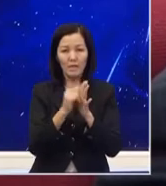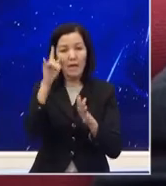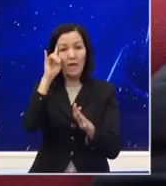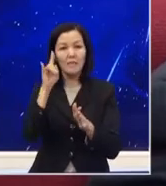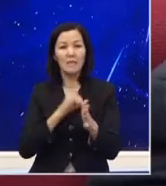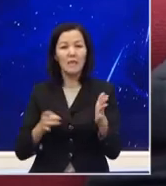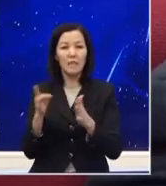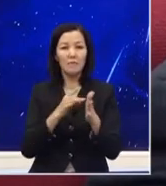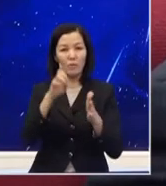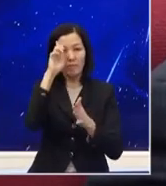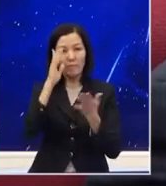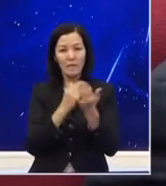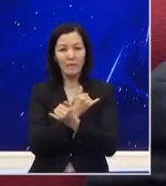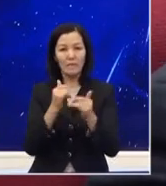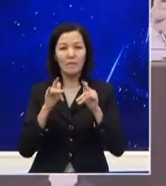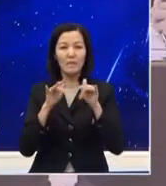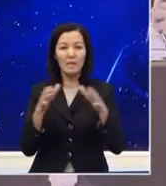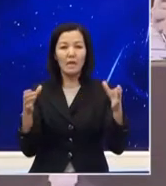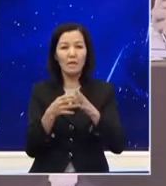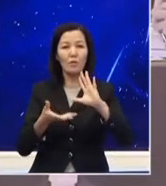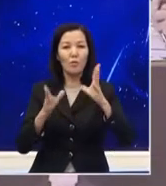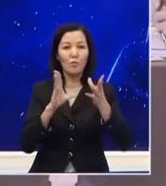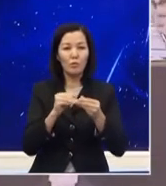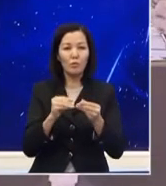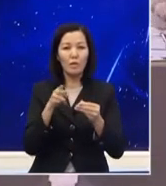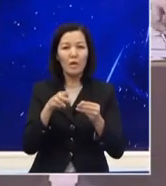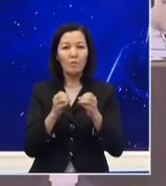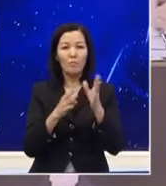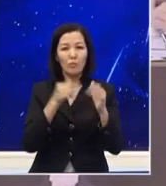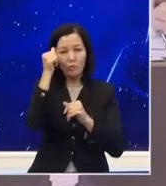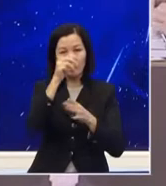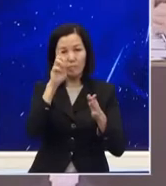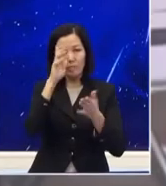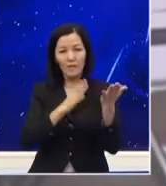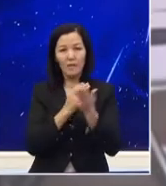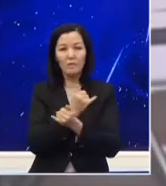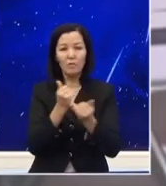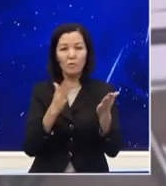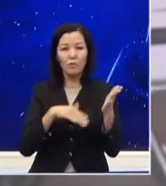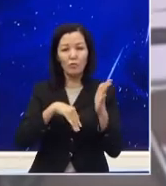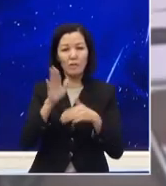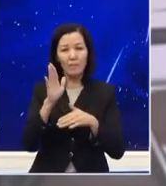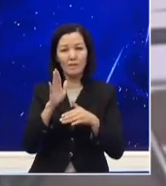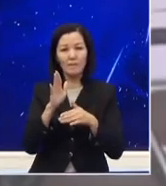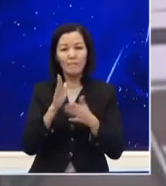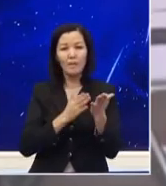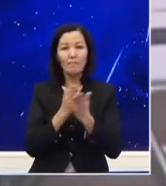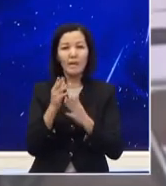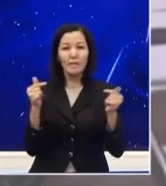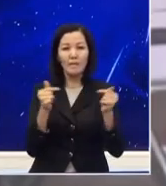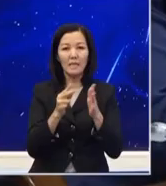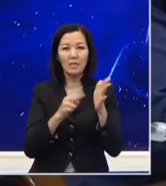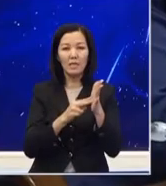Қазақстан Республикасы мемлекеттік қызмет істері агенттігінің қорытындысы бойынша 2019 жылы мемлекеттік қызмет көрсету сапасының бағытына